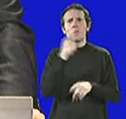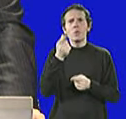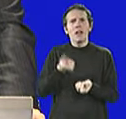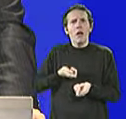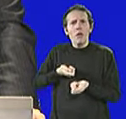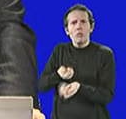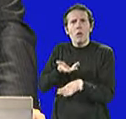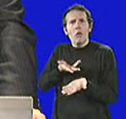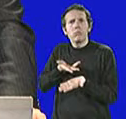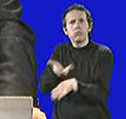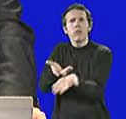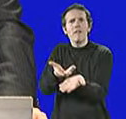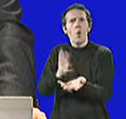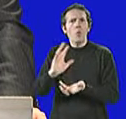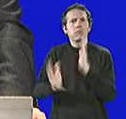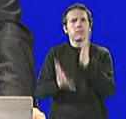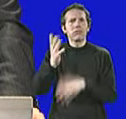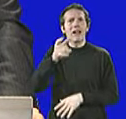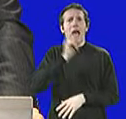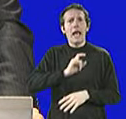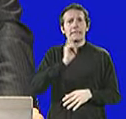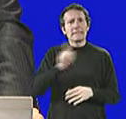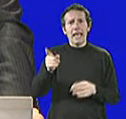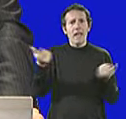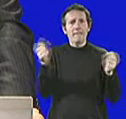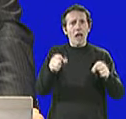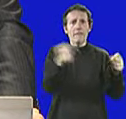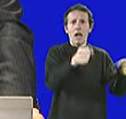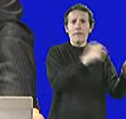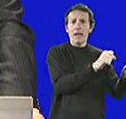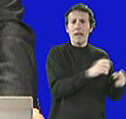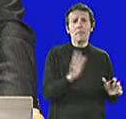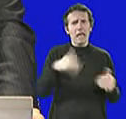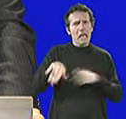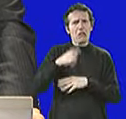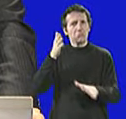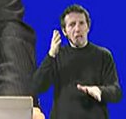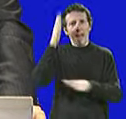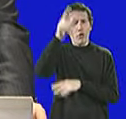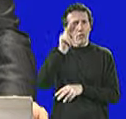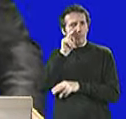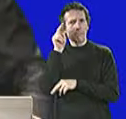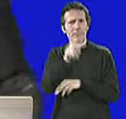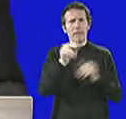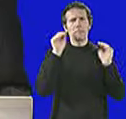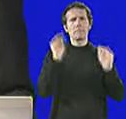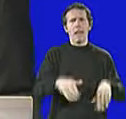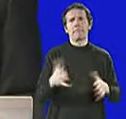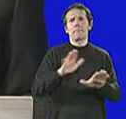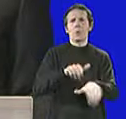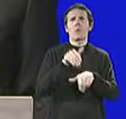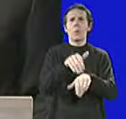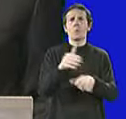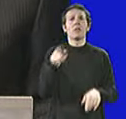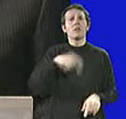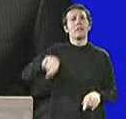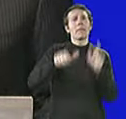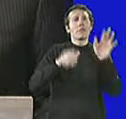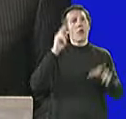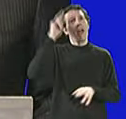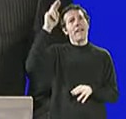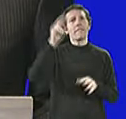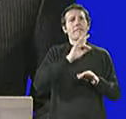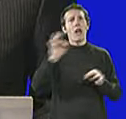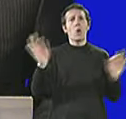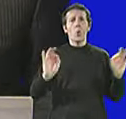empêché, dans vos régions, de regarder l'avenir. À ceux qui rêvaient d'une France sans ouvriers, sans paysans, sans